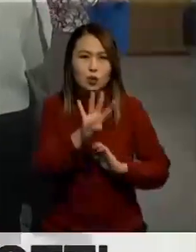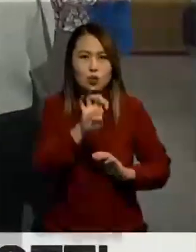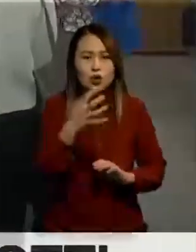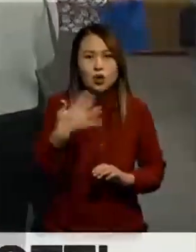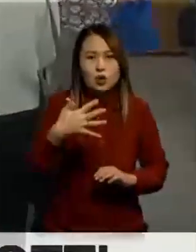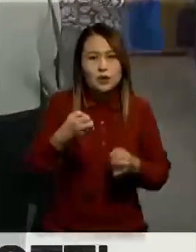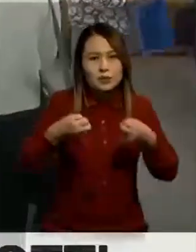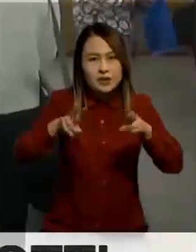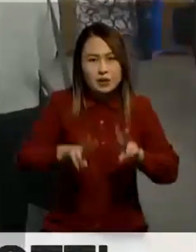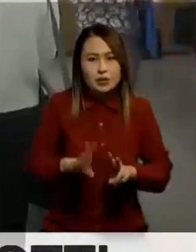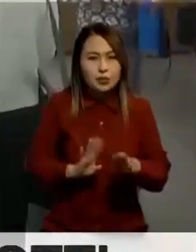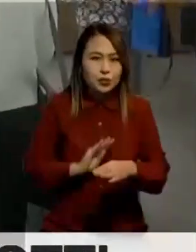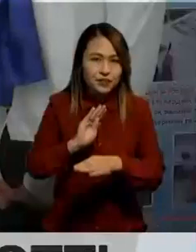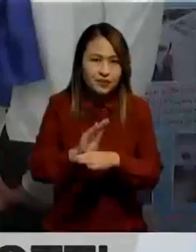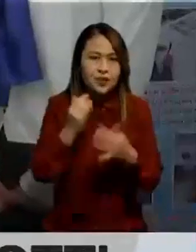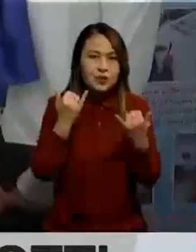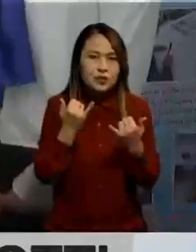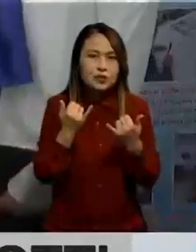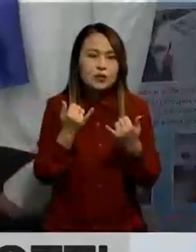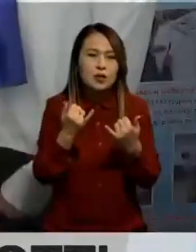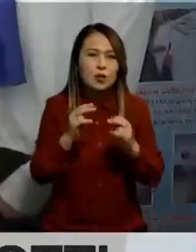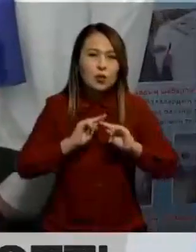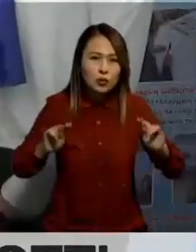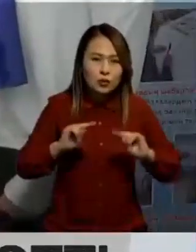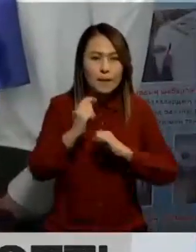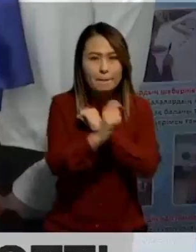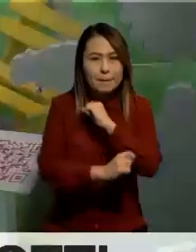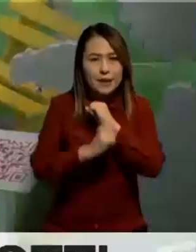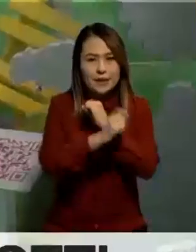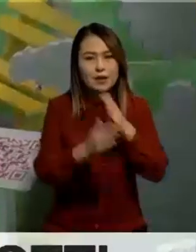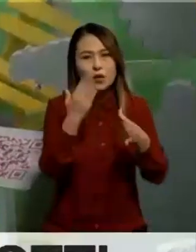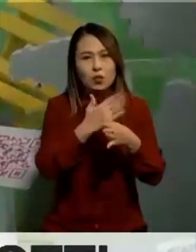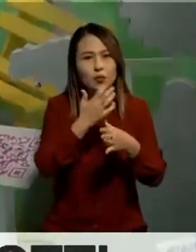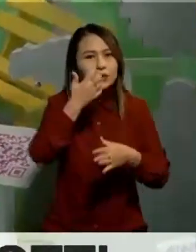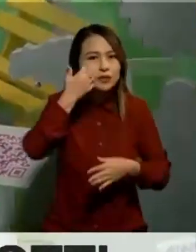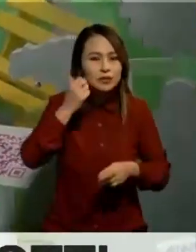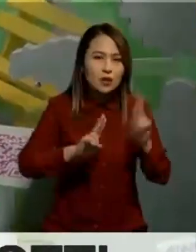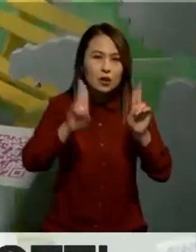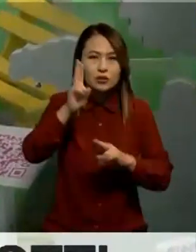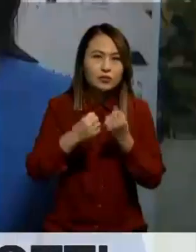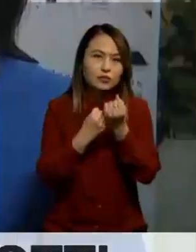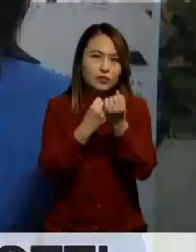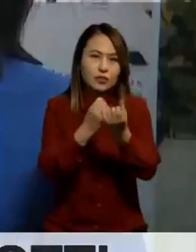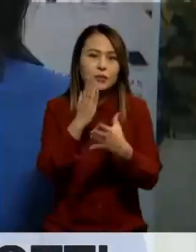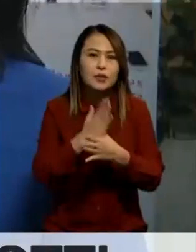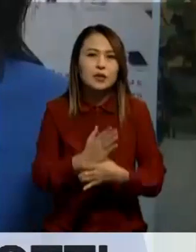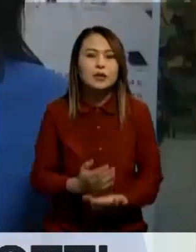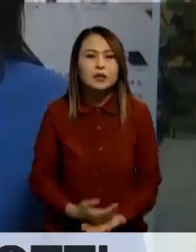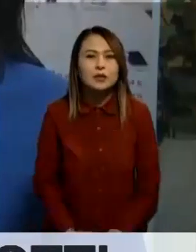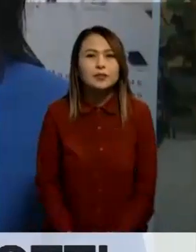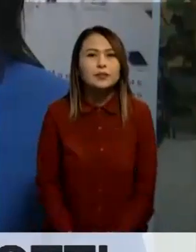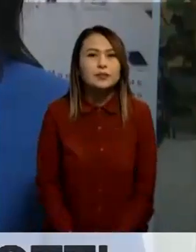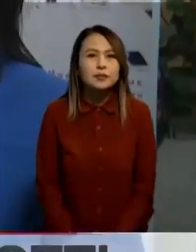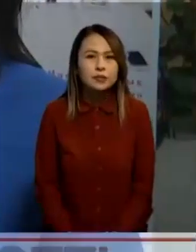450 маманмен толыққан. Қазіргі таңда ұстаздарға материалдық көмектен бөлек көрсетілетін әдістемелік қолдау да зор. Бұл форумның